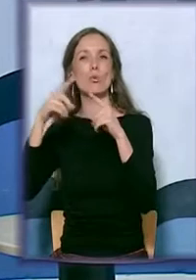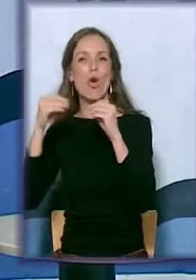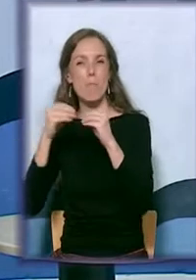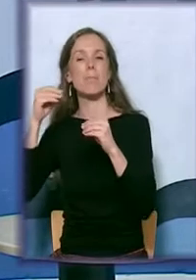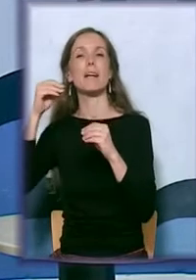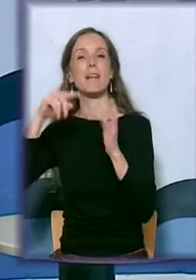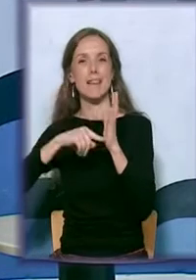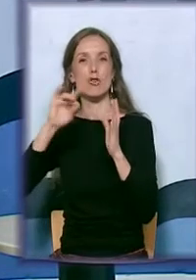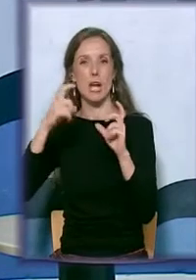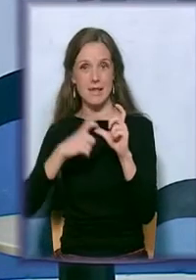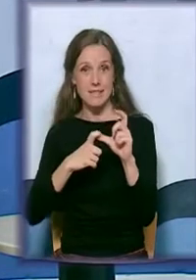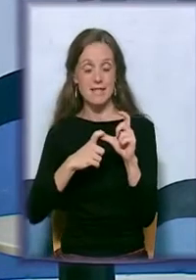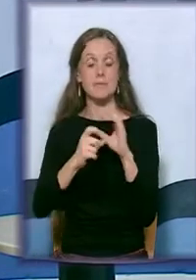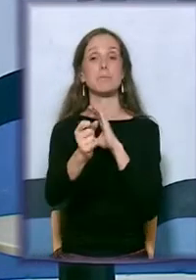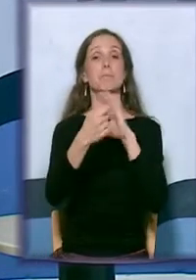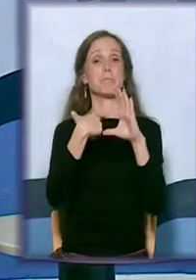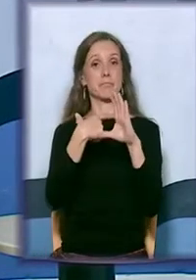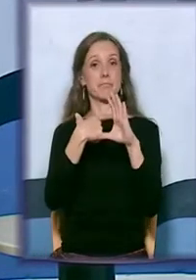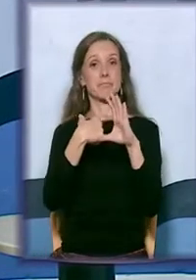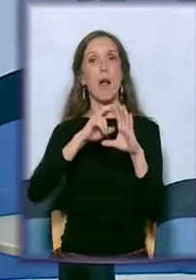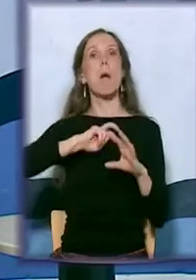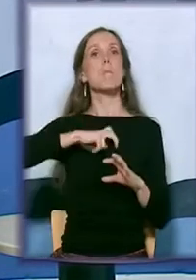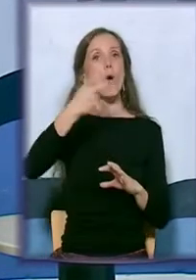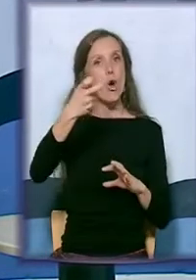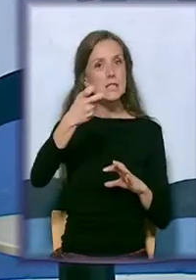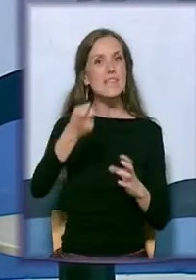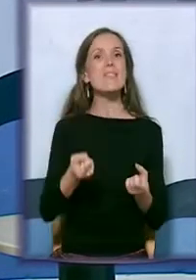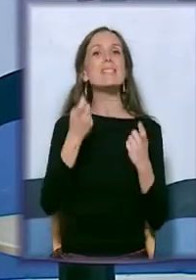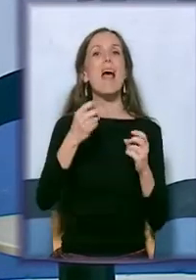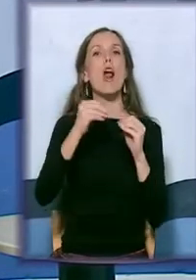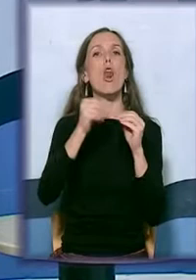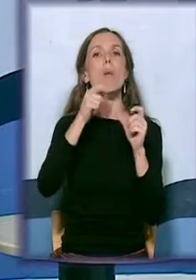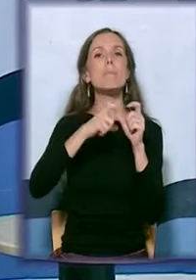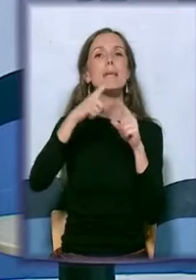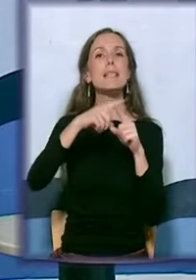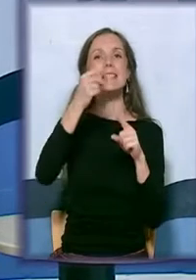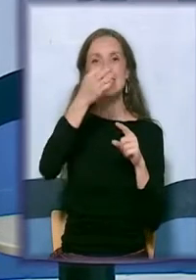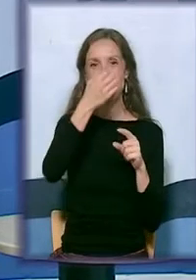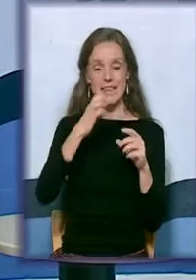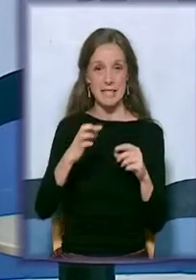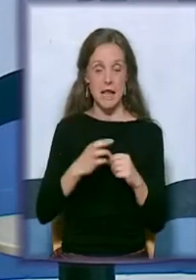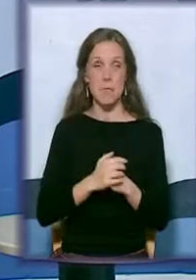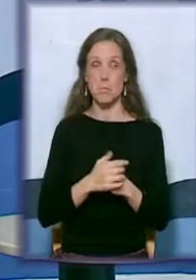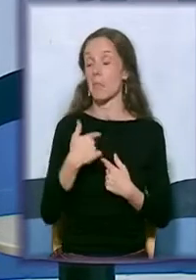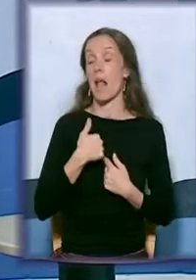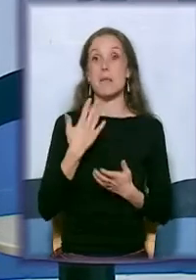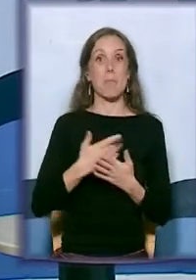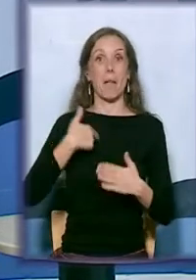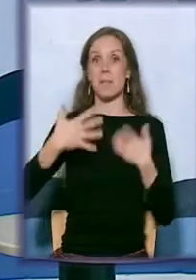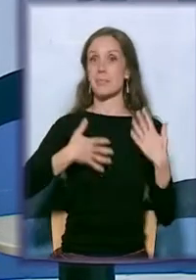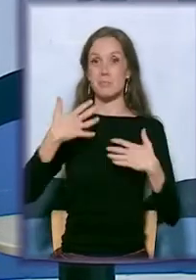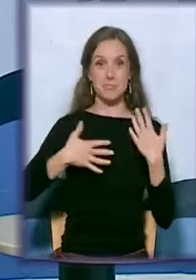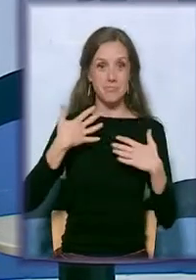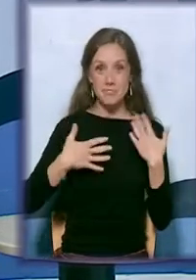@studiob.rs, stigao je poziv iz sela Bistrice. Ja sam zaista bila presrećna na svemu